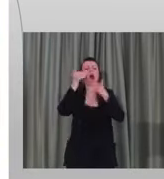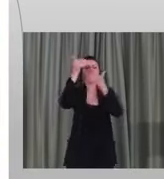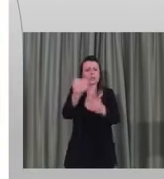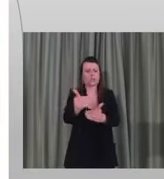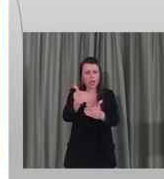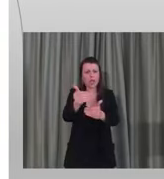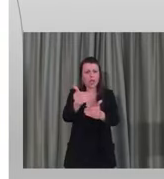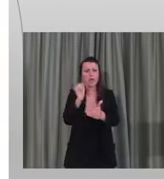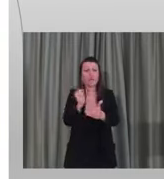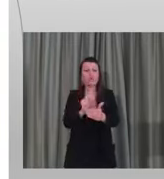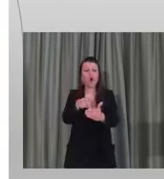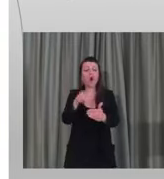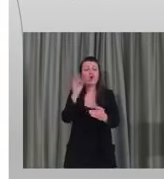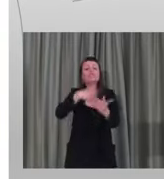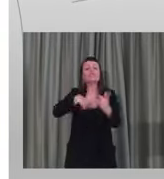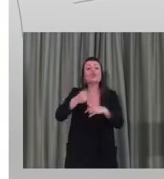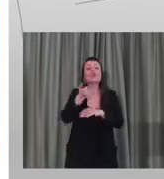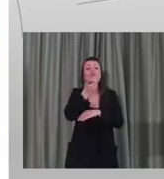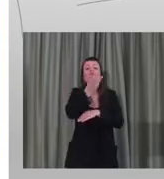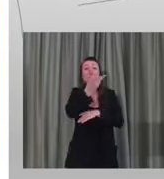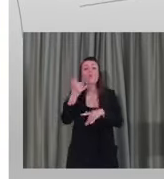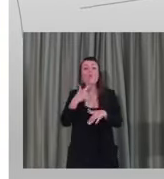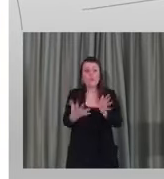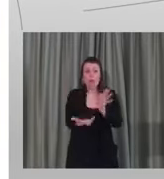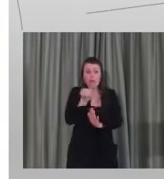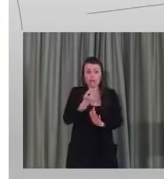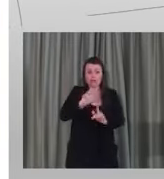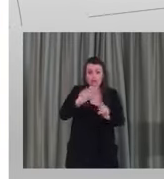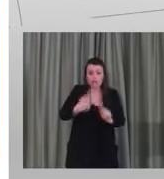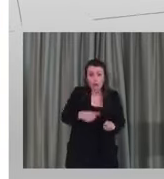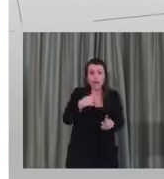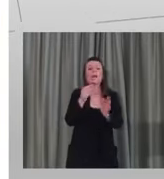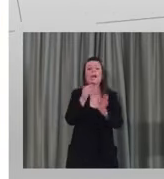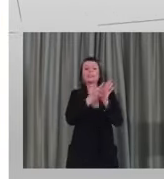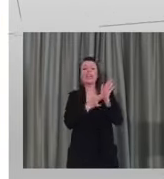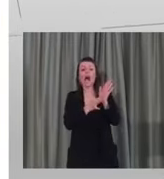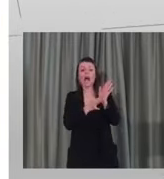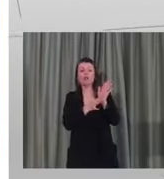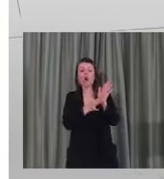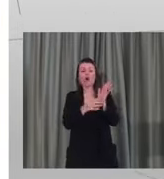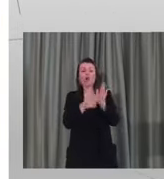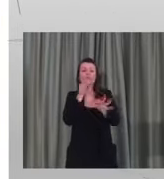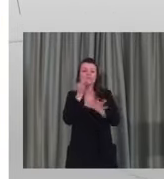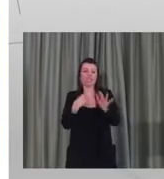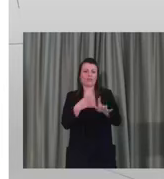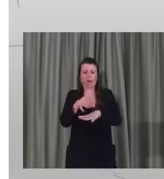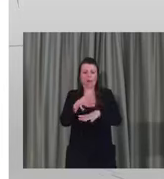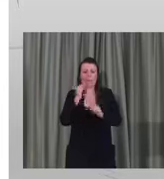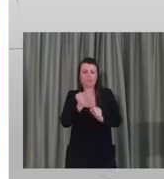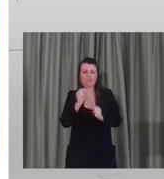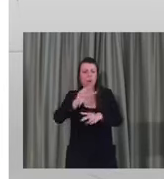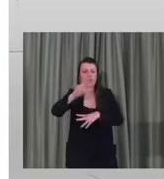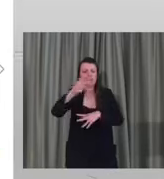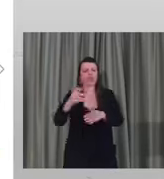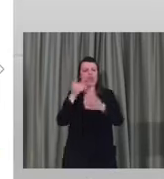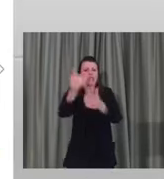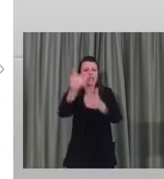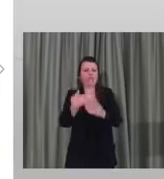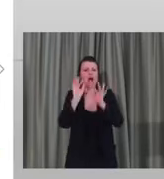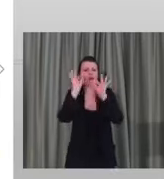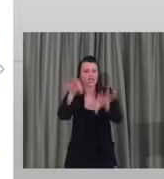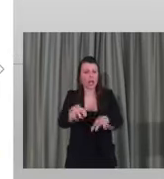l'anno pubblicizzata ai sindaci ecco questo appello che faccio è un appello a nome della comunità scientifica perché